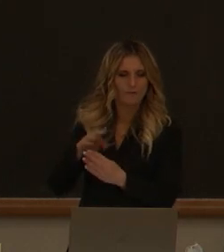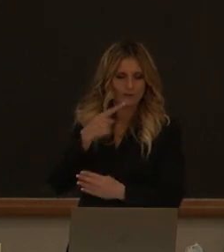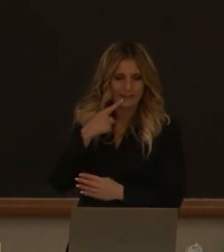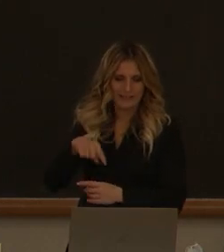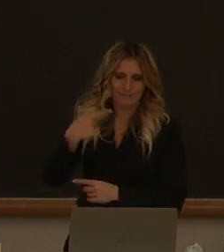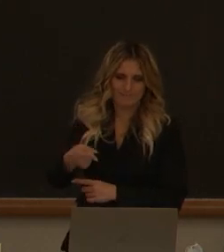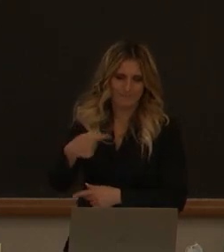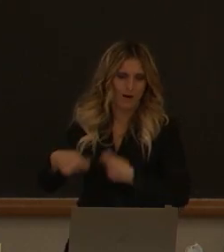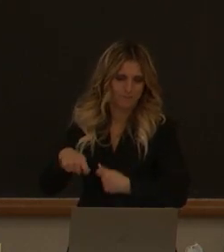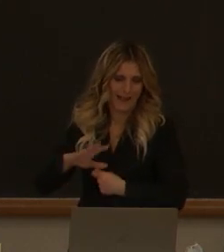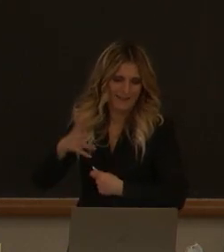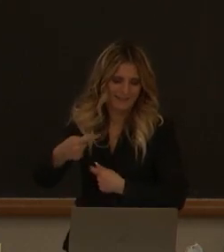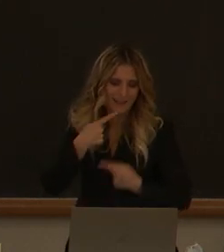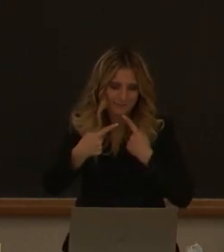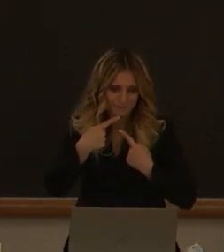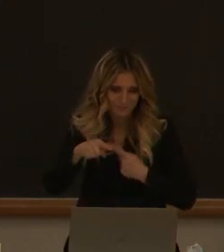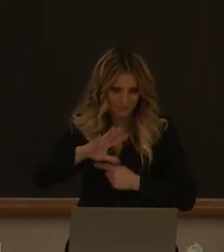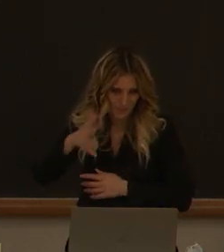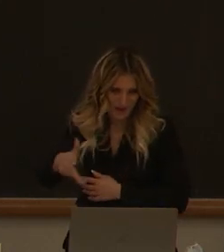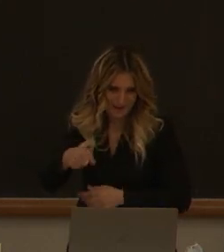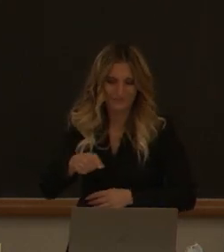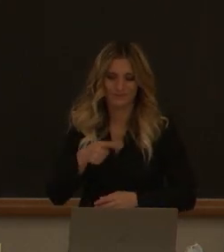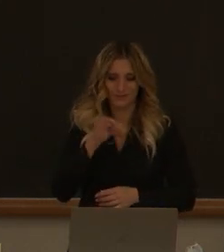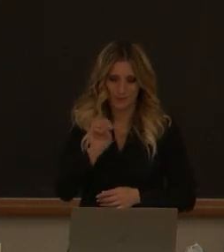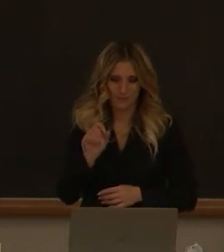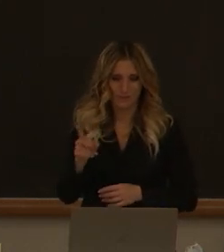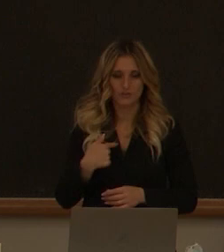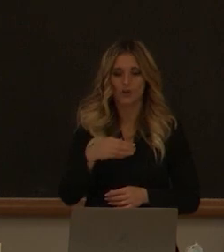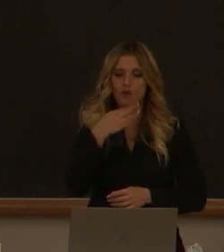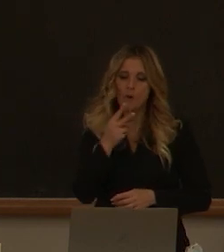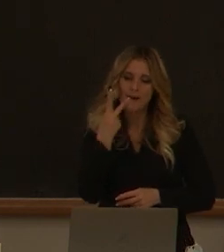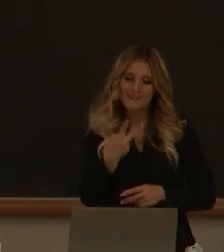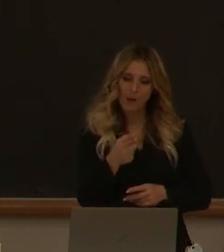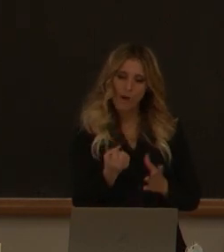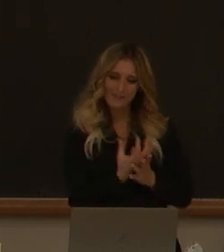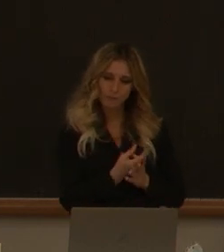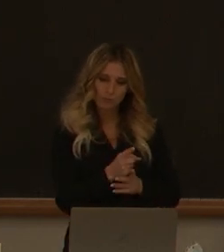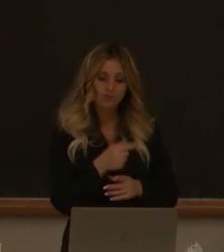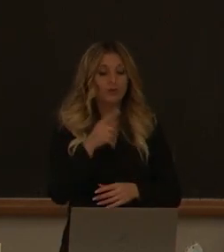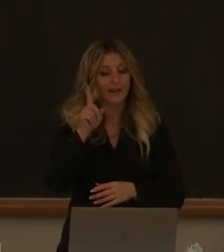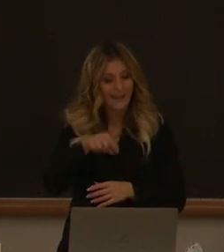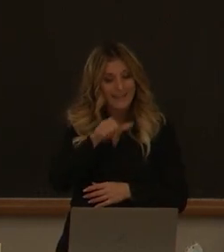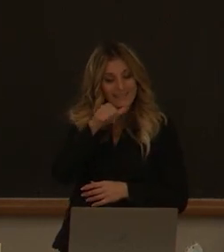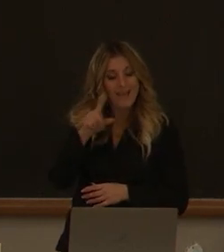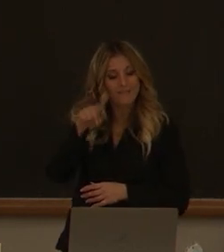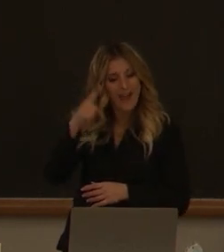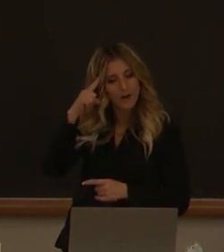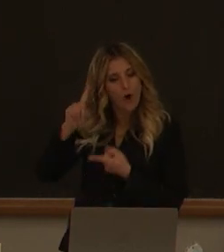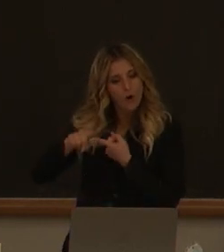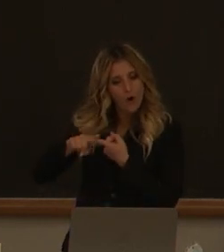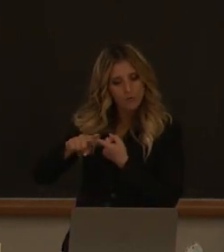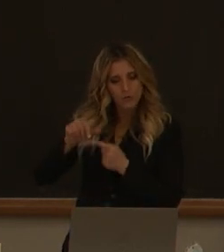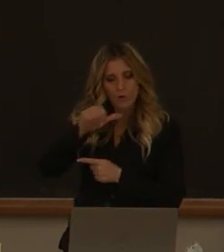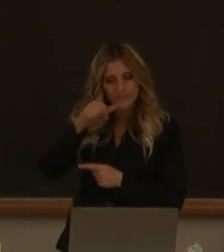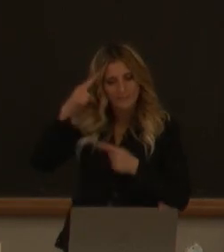seguirà nella relazione successiva, che non basta guardare il lato della produzione, ma bisogna guardare anche il lato del consumo e quindi ragionare in termini